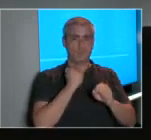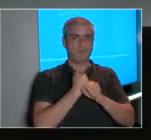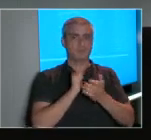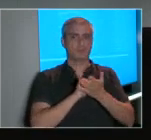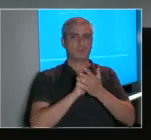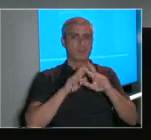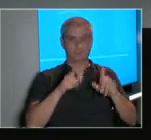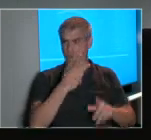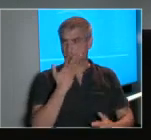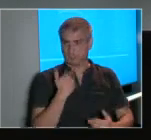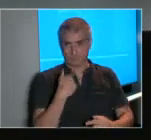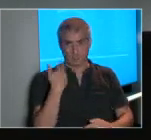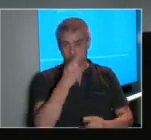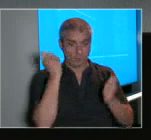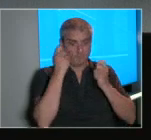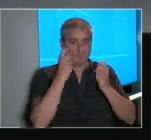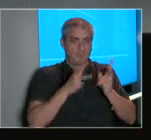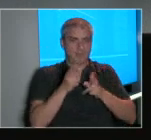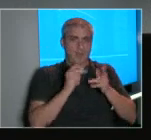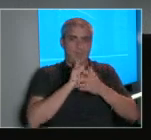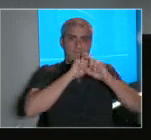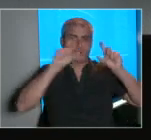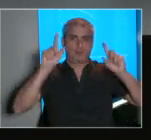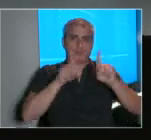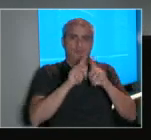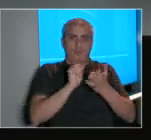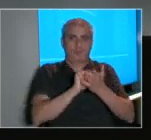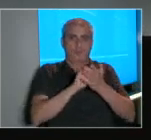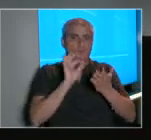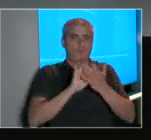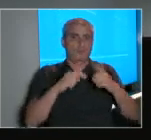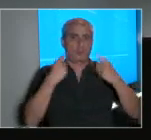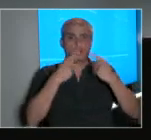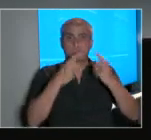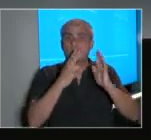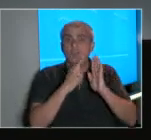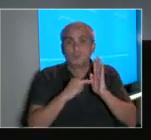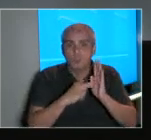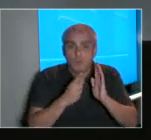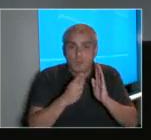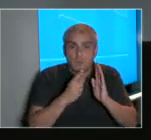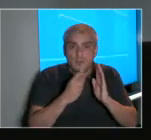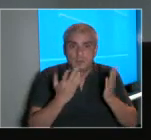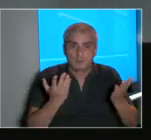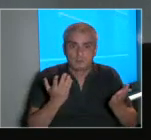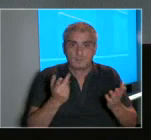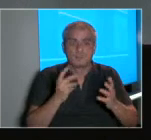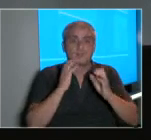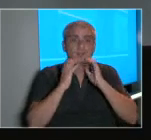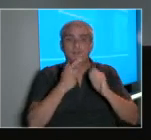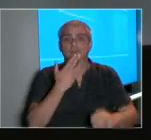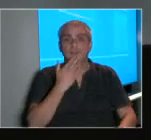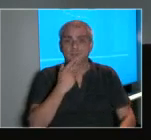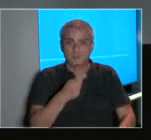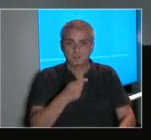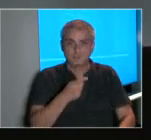הארץ. הוא אף סיפר לי לימים שהופתע מעריכה והכותרת של אותו עיתון באותו יום. התמונה, אם כן, ברורה. התקשורת